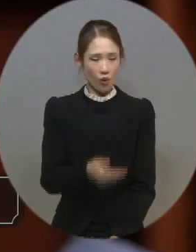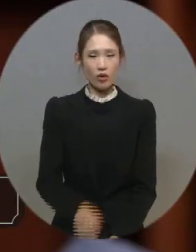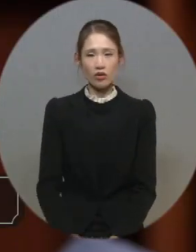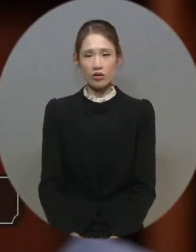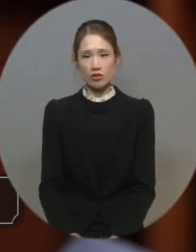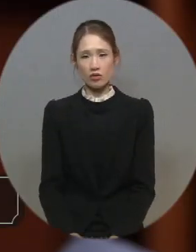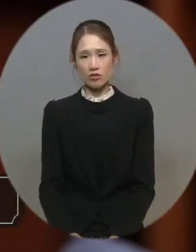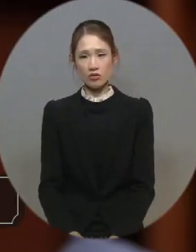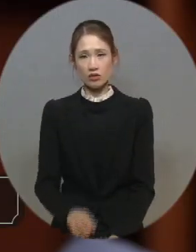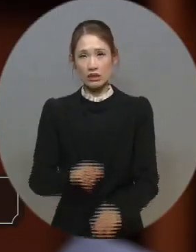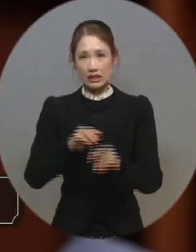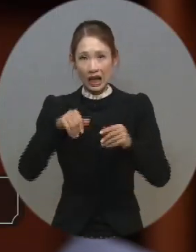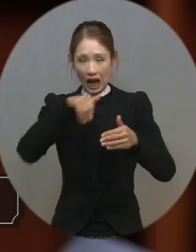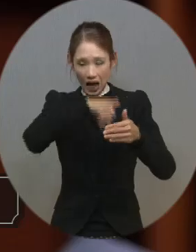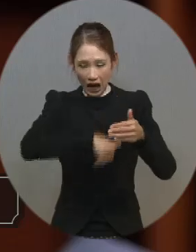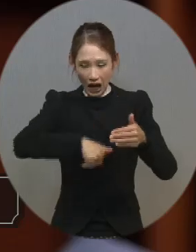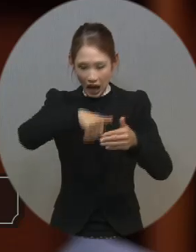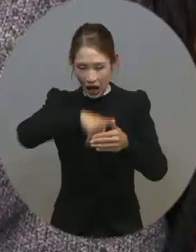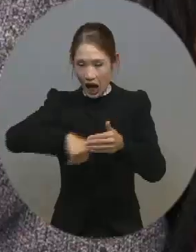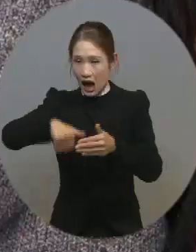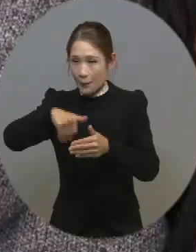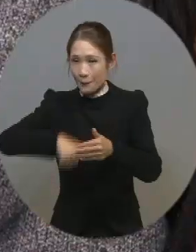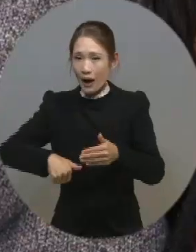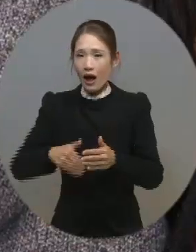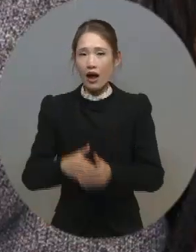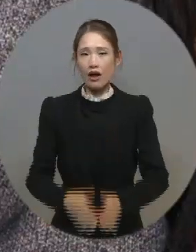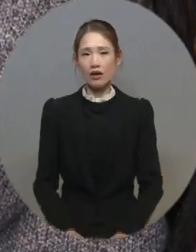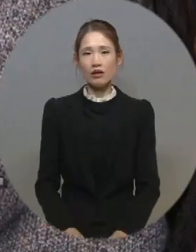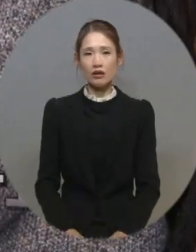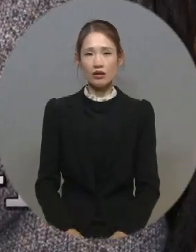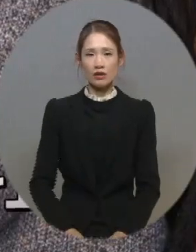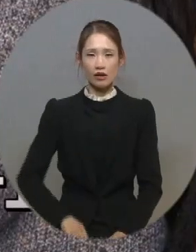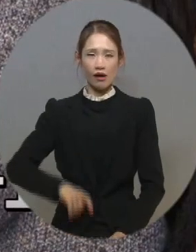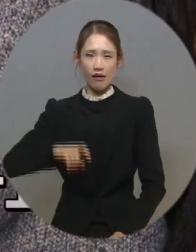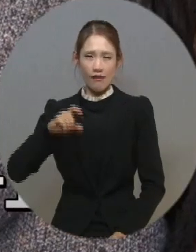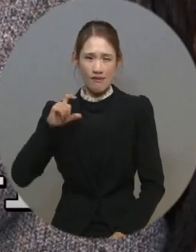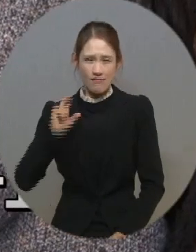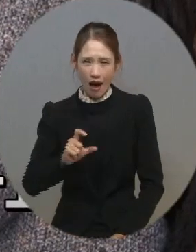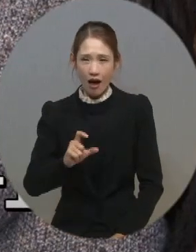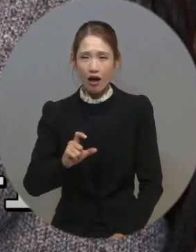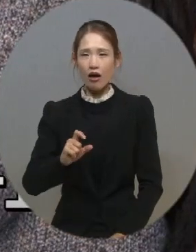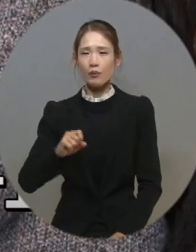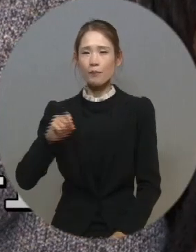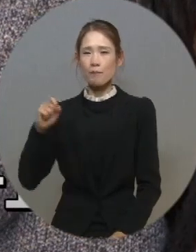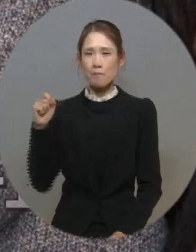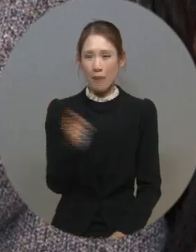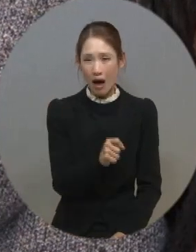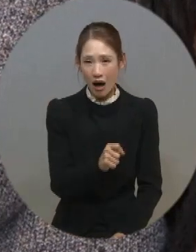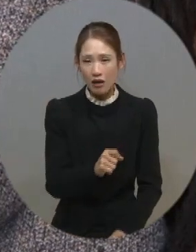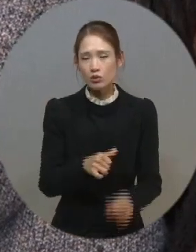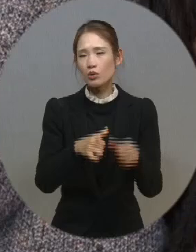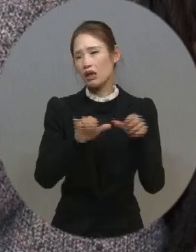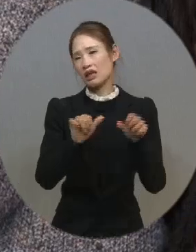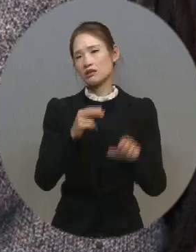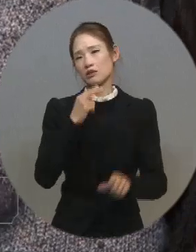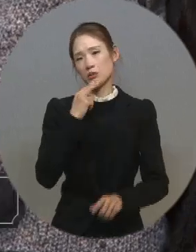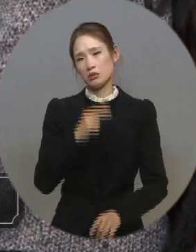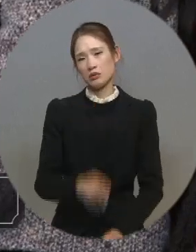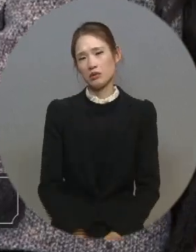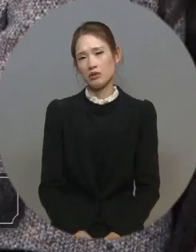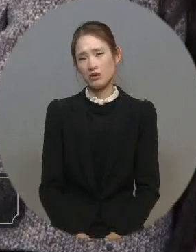이 땅을 파는데 산에서 근데 뭐 아무리 세게 쳐도 깨지지도 않아. 이만큼 얼어가지고